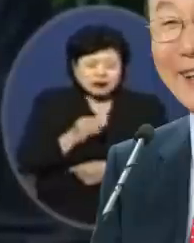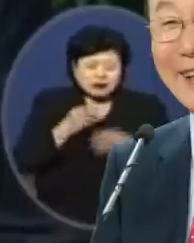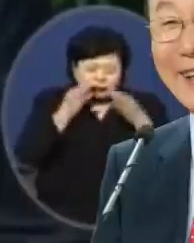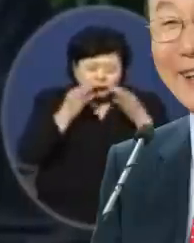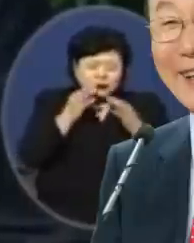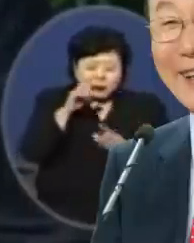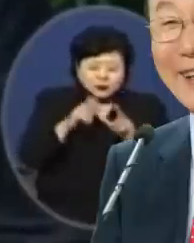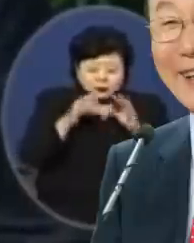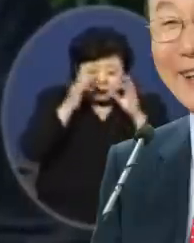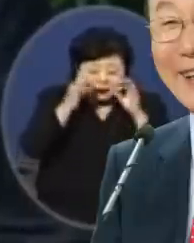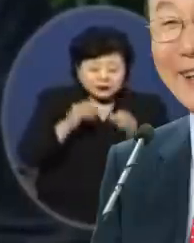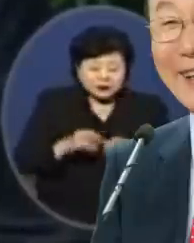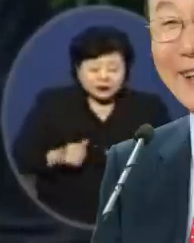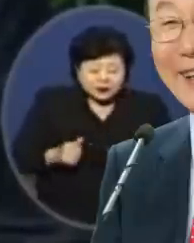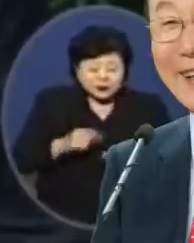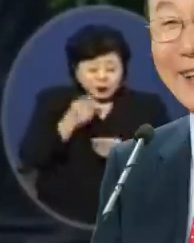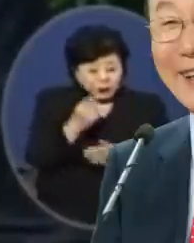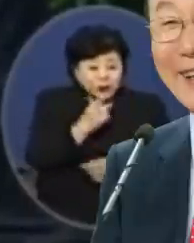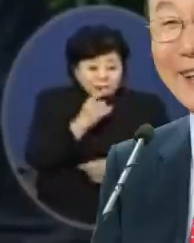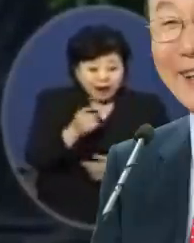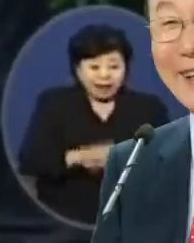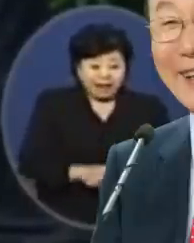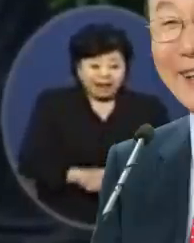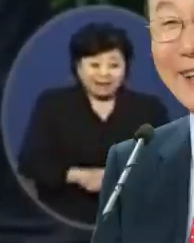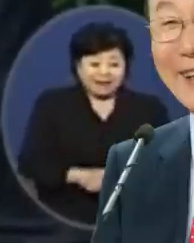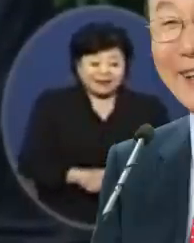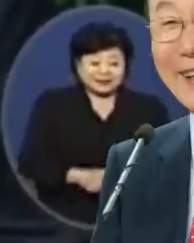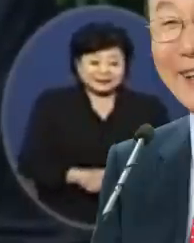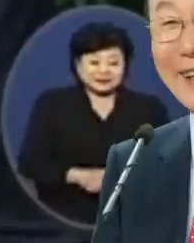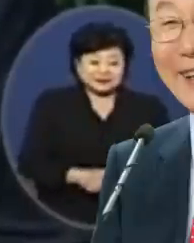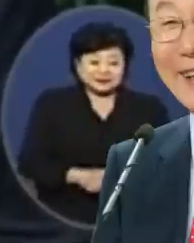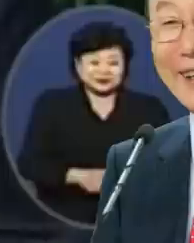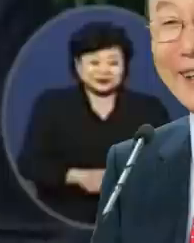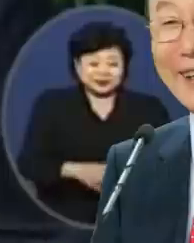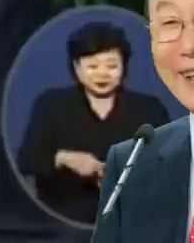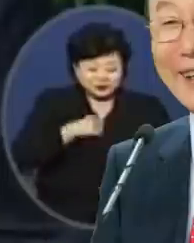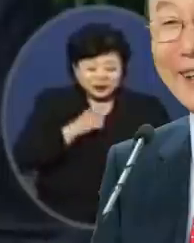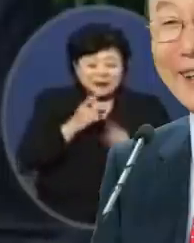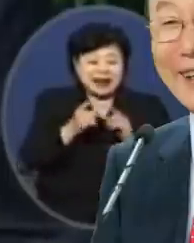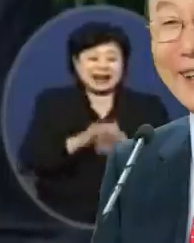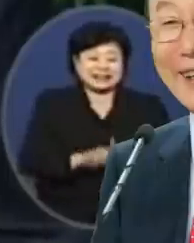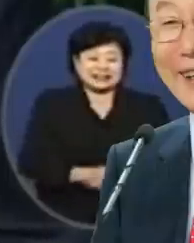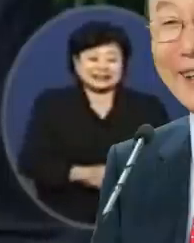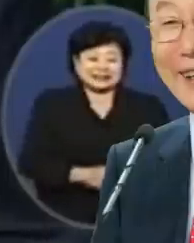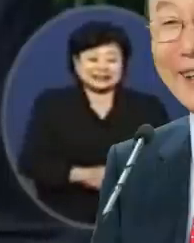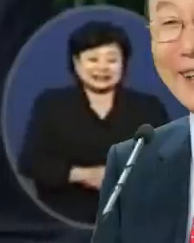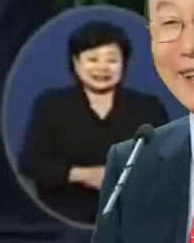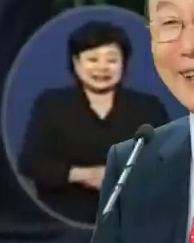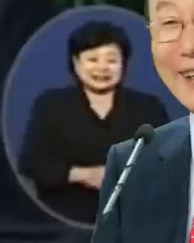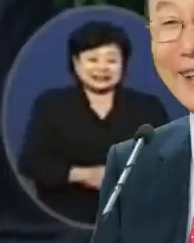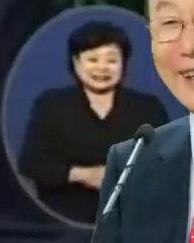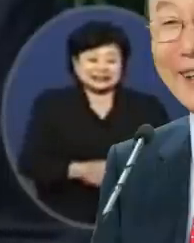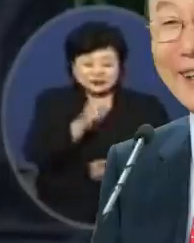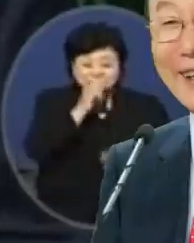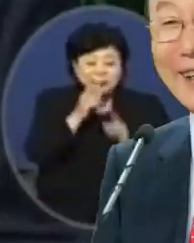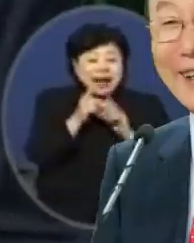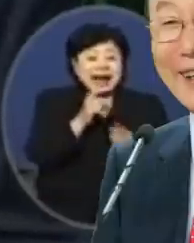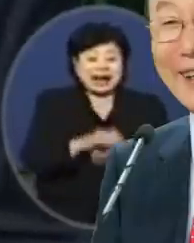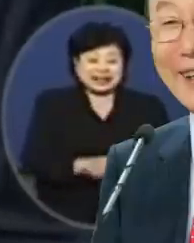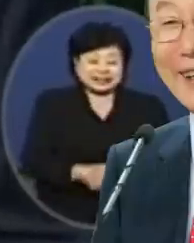때문에 교회에 열심히 나온다고 그런 말을 해요. 솔직한 말로 좋은